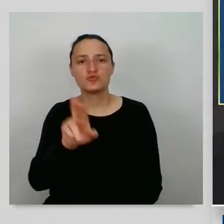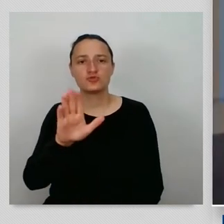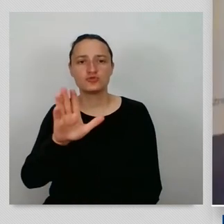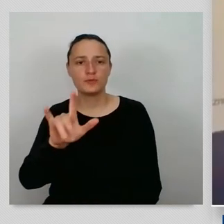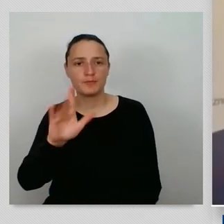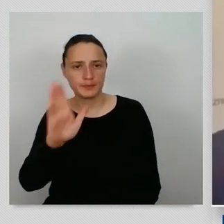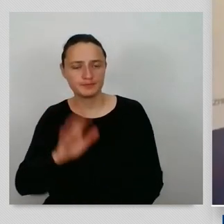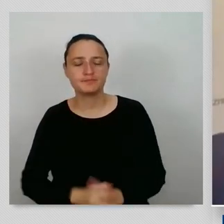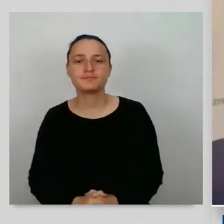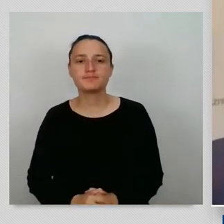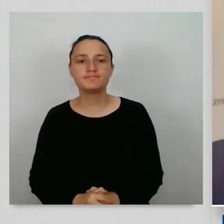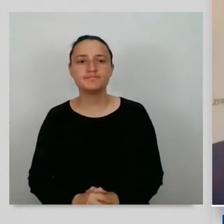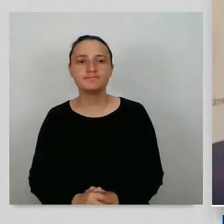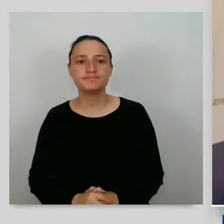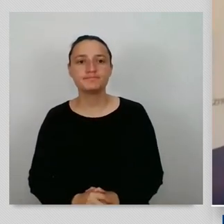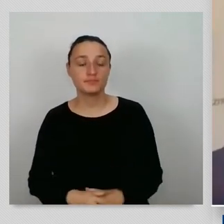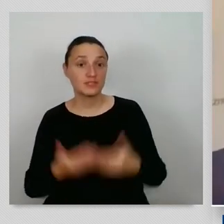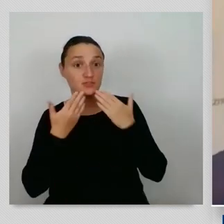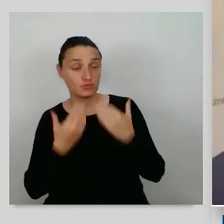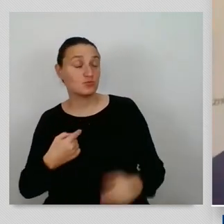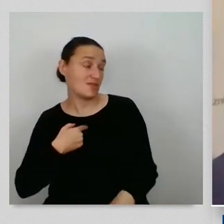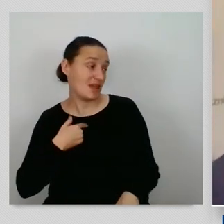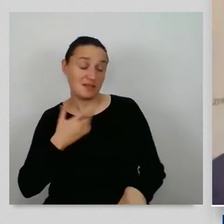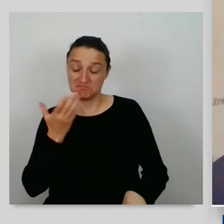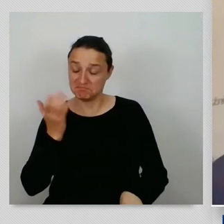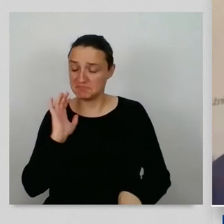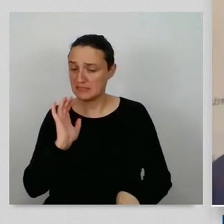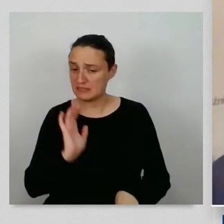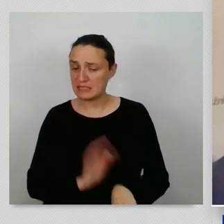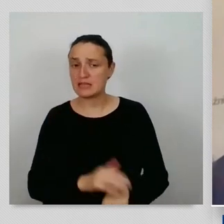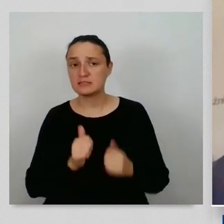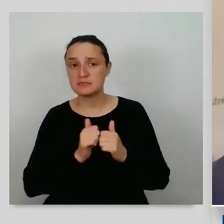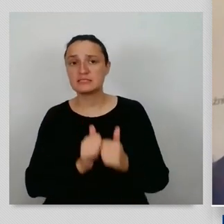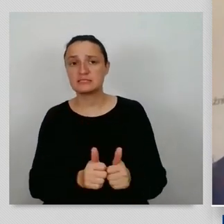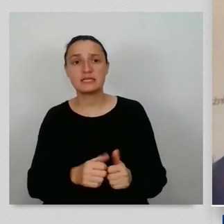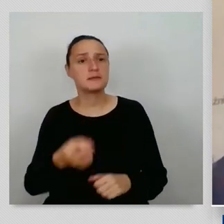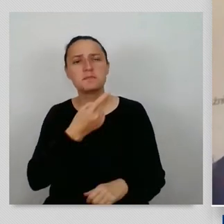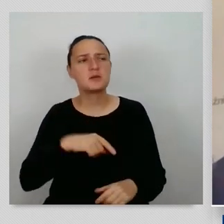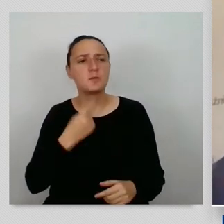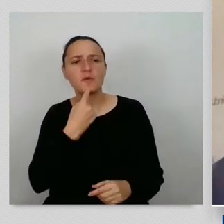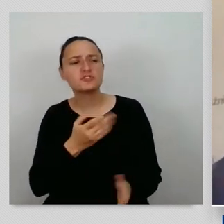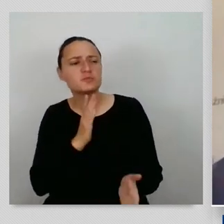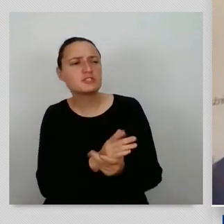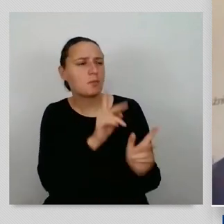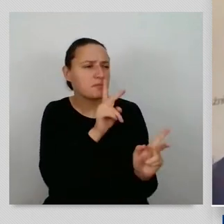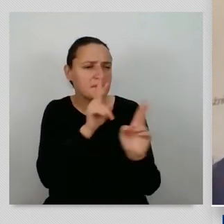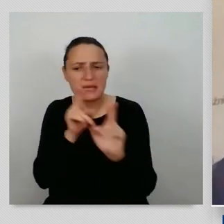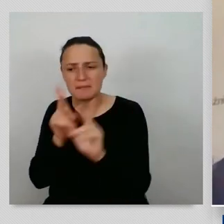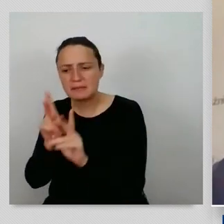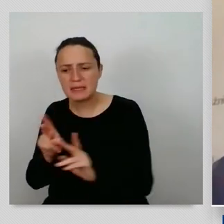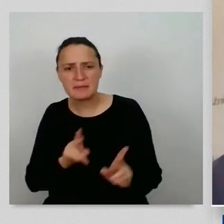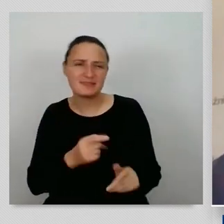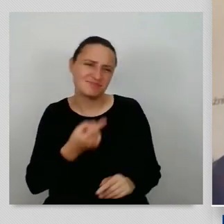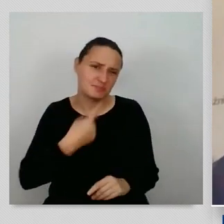Dziękuję bardzo. Ja absolutnie się zgadzam z tą tezą, że my tutaj powiedzieliśmy o pewnych wycinkach. Siłą rzeczy są to lapidarne nasze